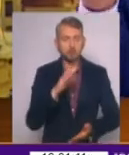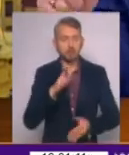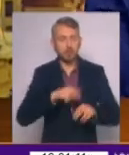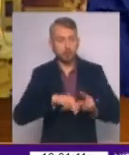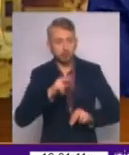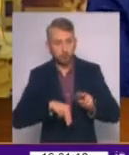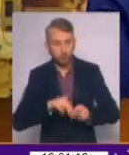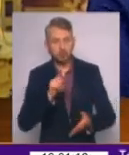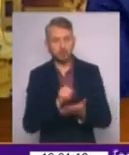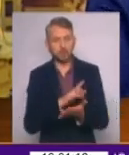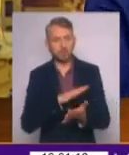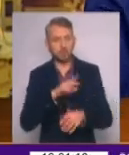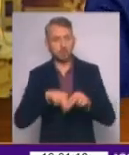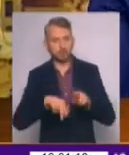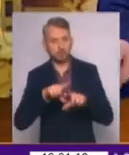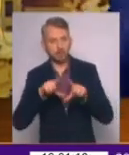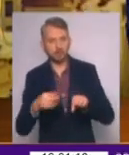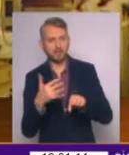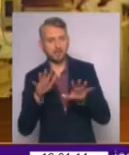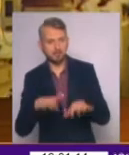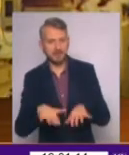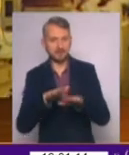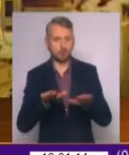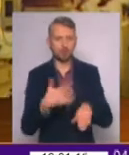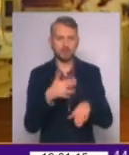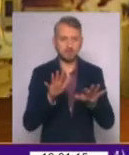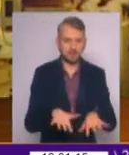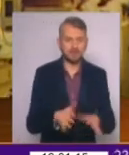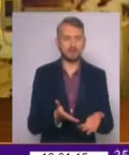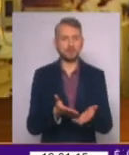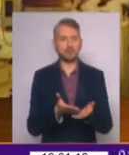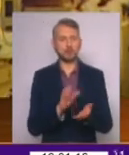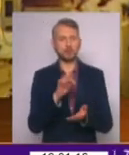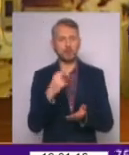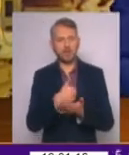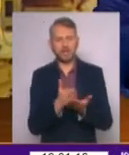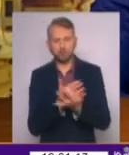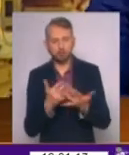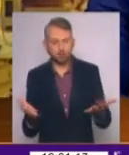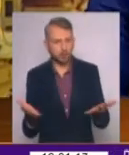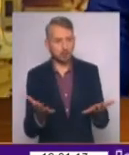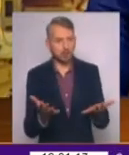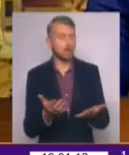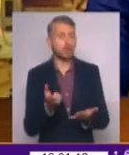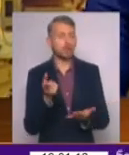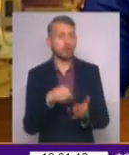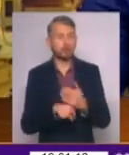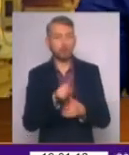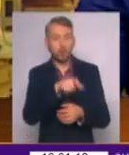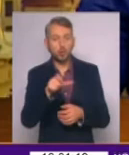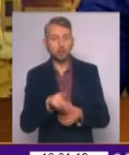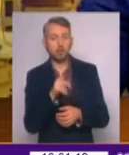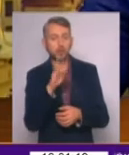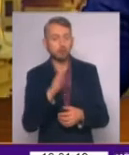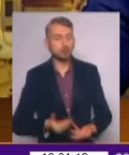побудовано, то має бути побудована школа на стільки-то місць, садочок на стільки-то місць, соціальна інфраструктура і так далі. Тому що люди, які там